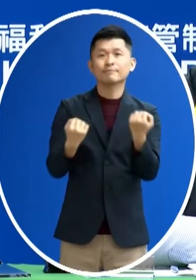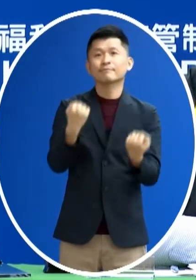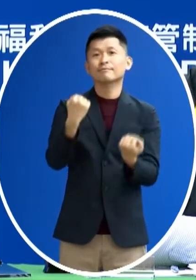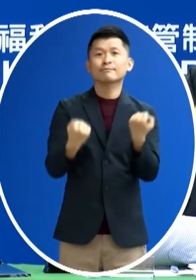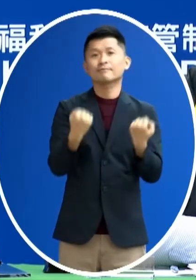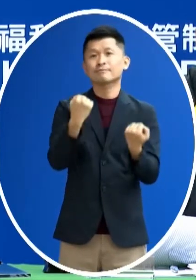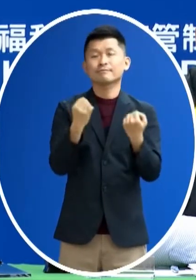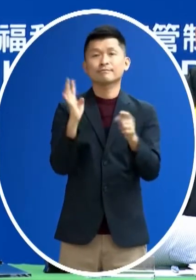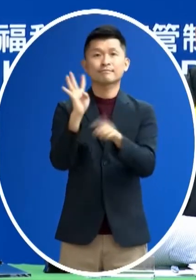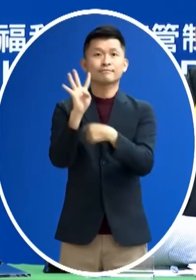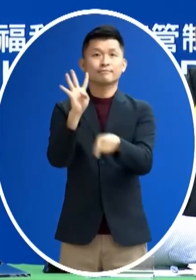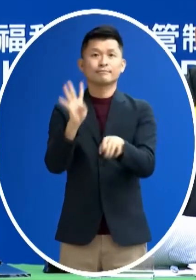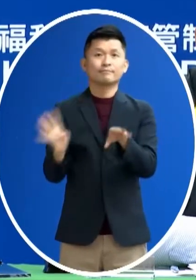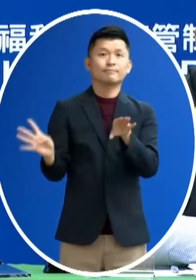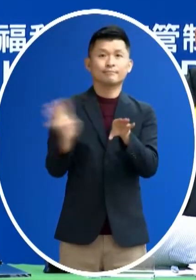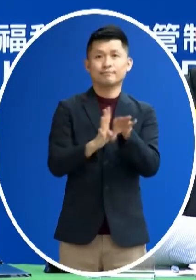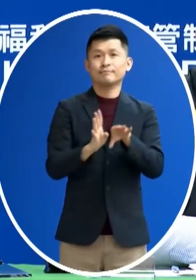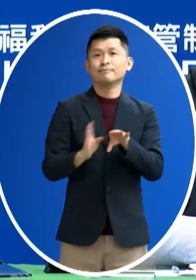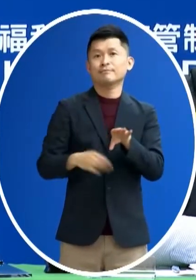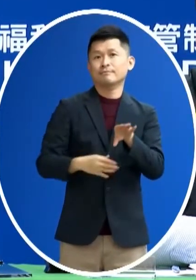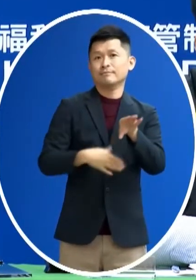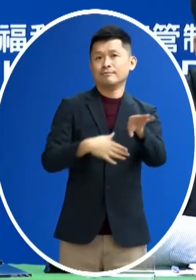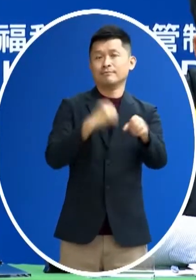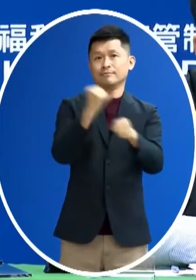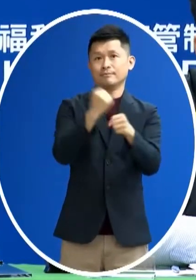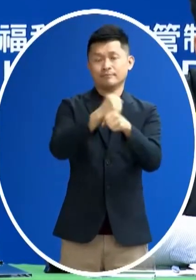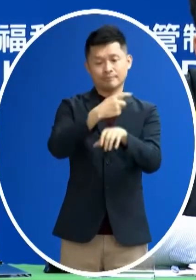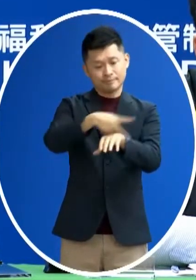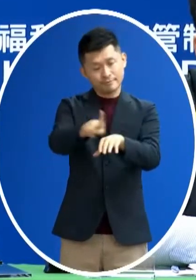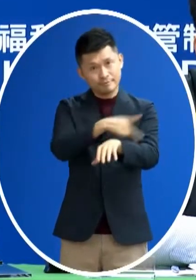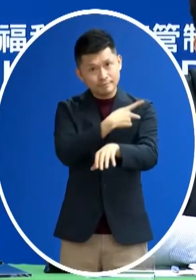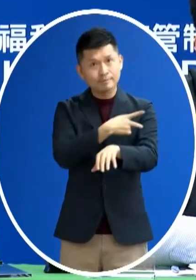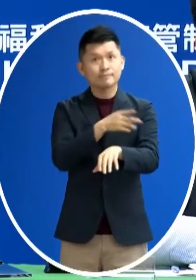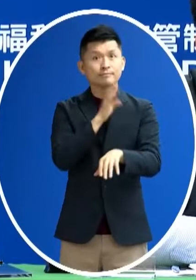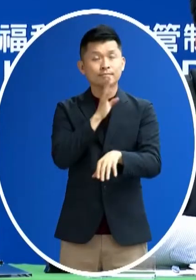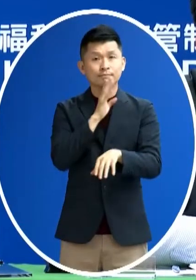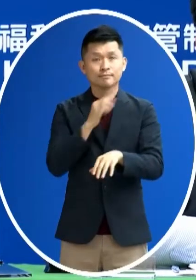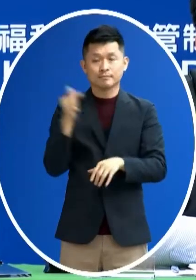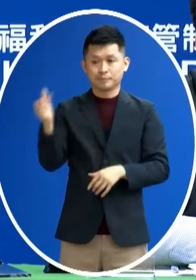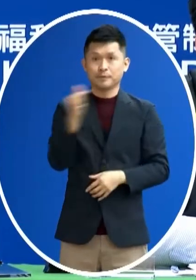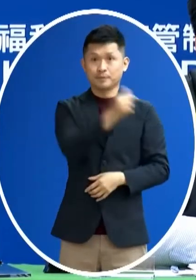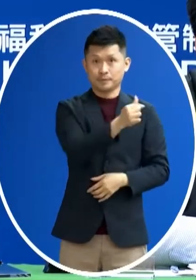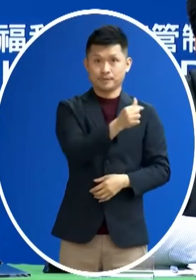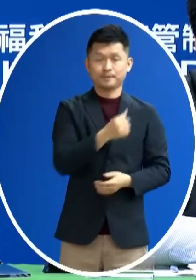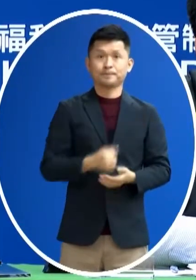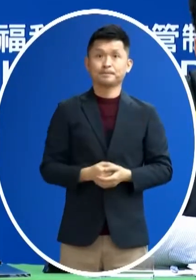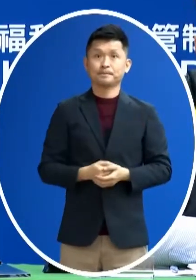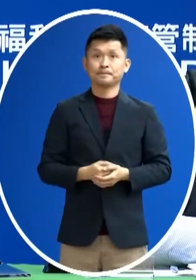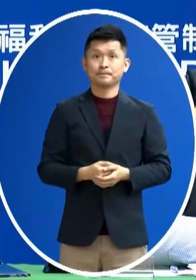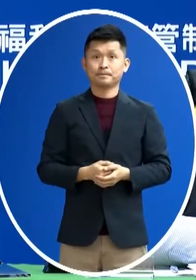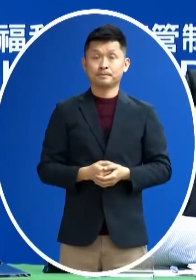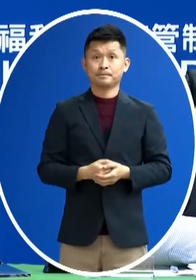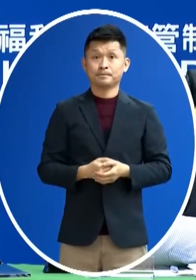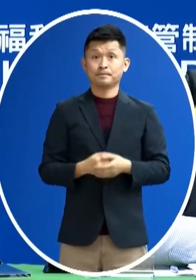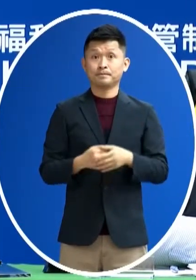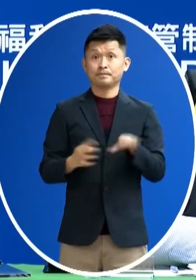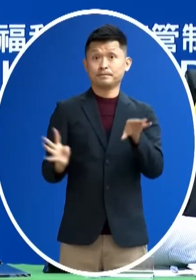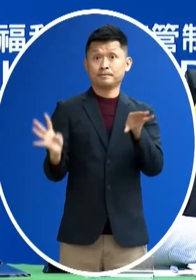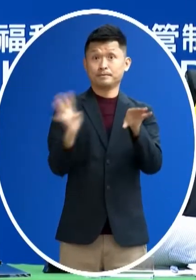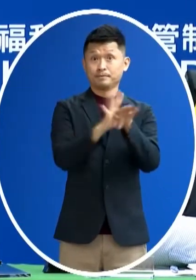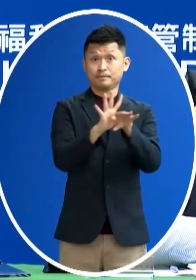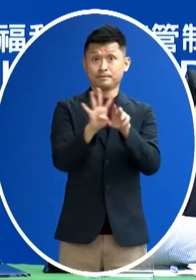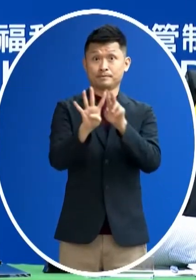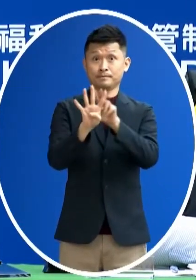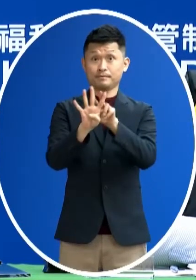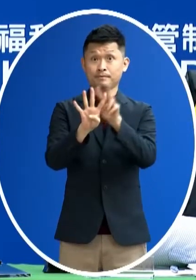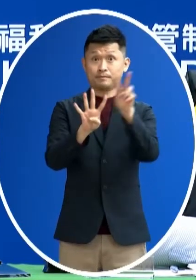家四个人共乘上下班，所以他们两个确诊。那至于共乘的四个人，